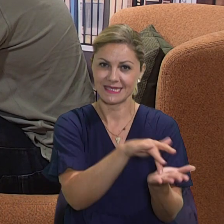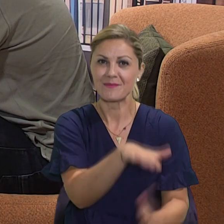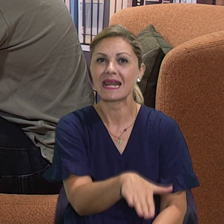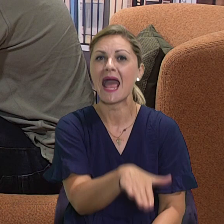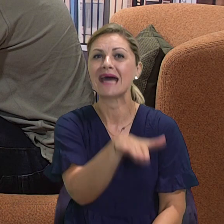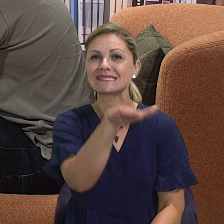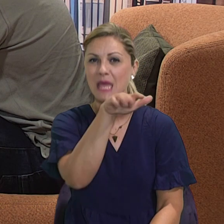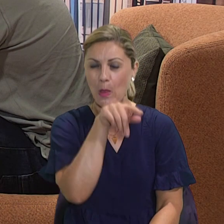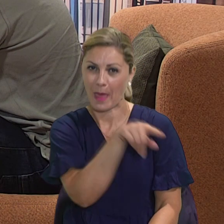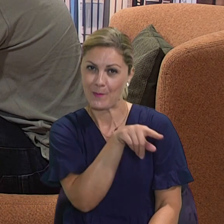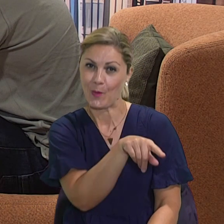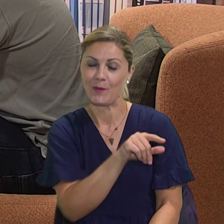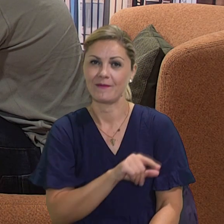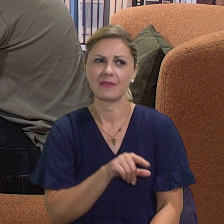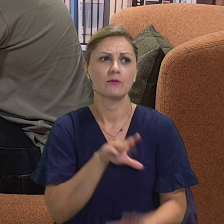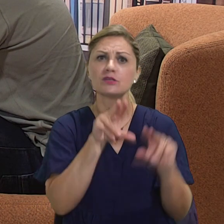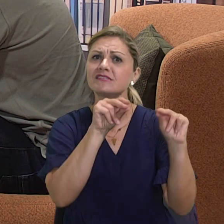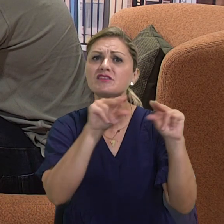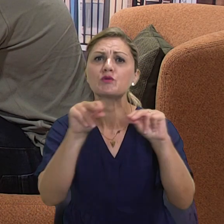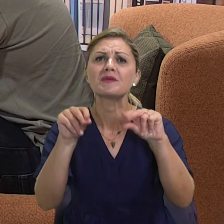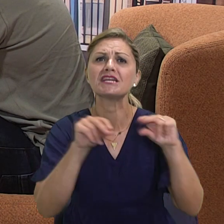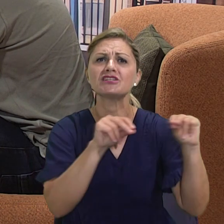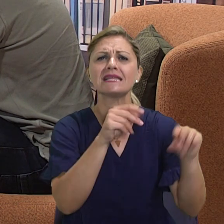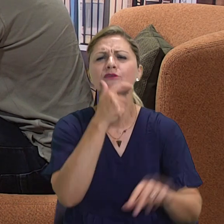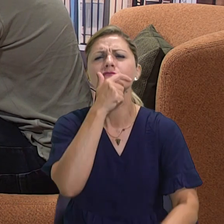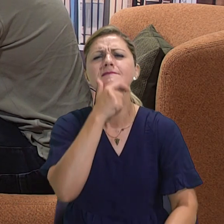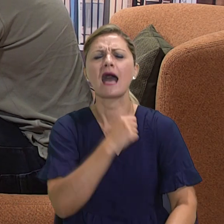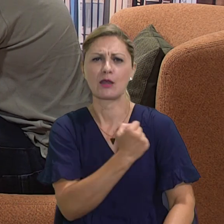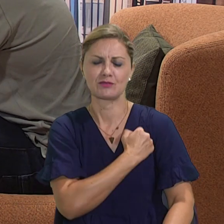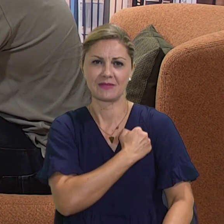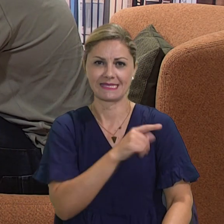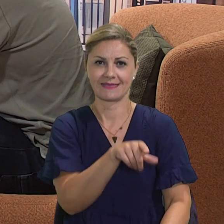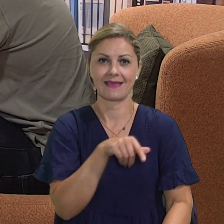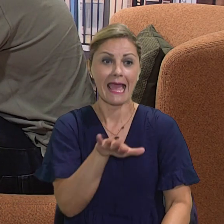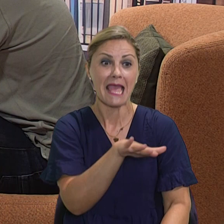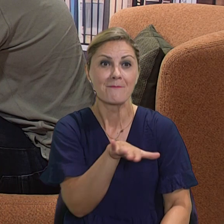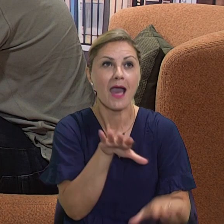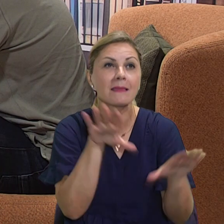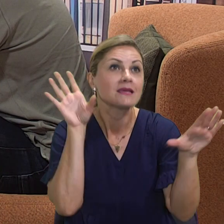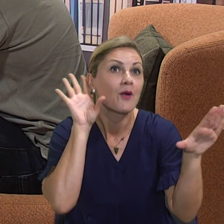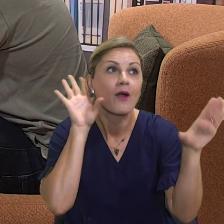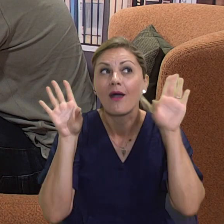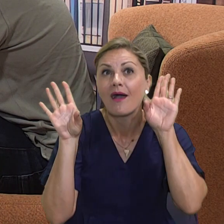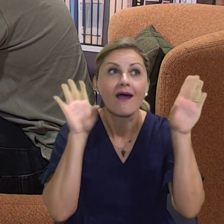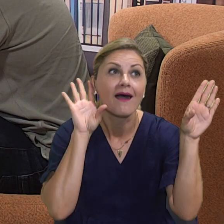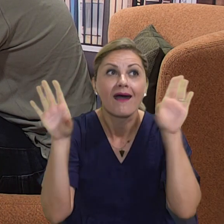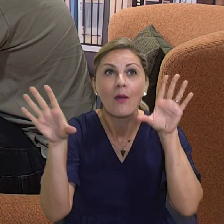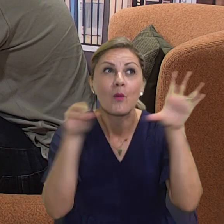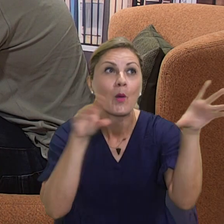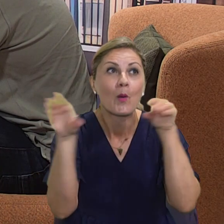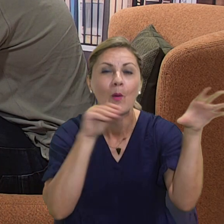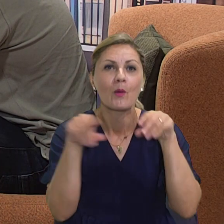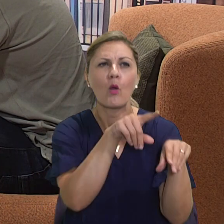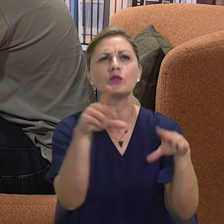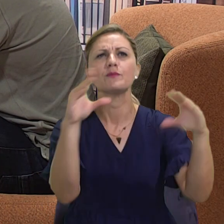jedni su Varošani. To su vam dva ona antagonizma Splita, gdje bi bila neka prepiranja između njih. I onda bi, kad bi išao kod babe i dide,